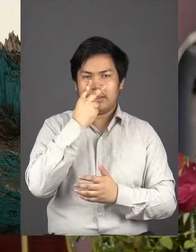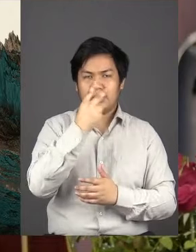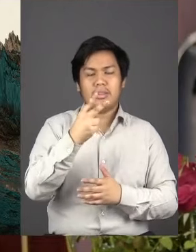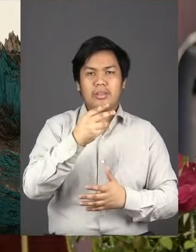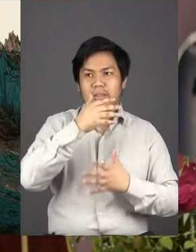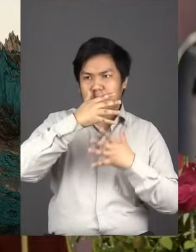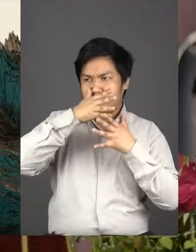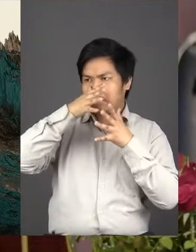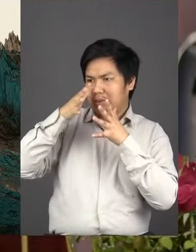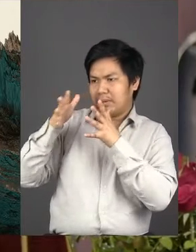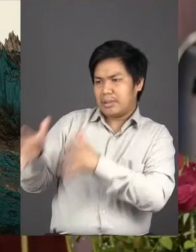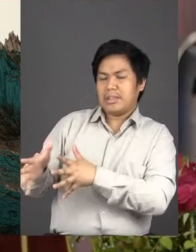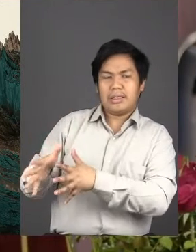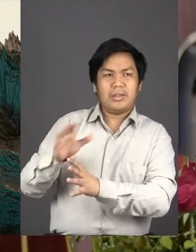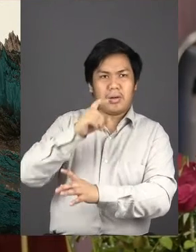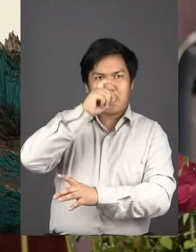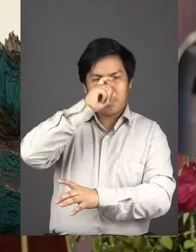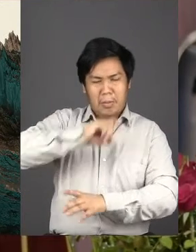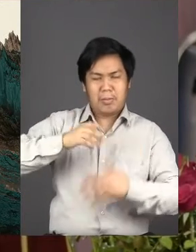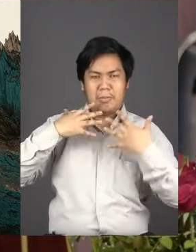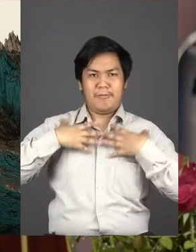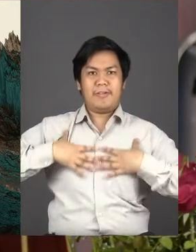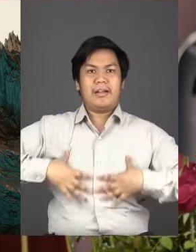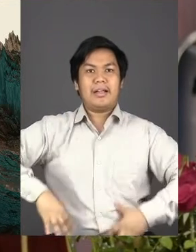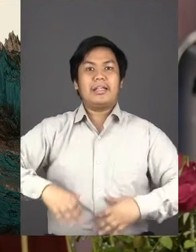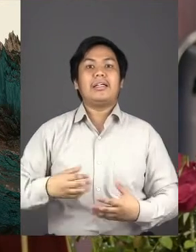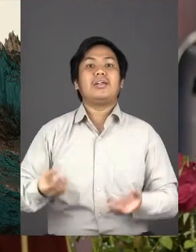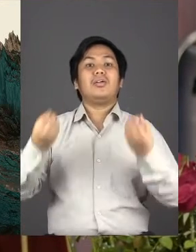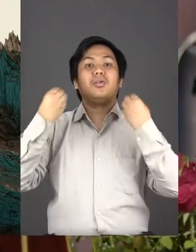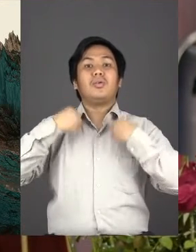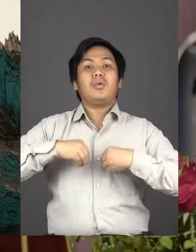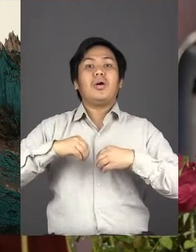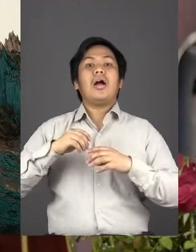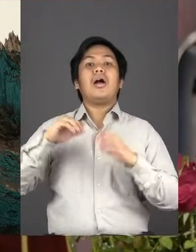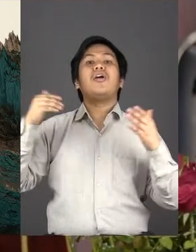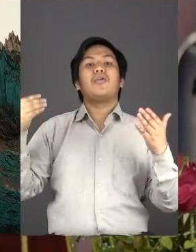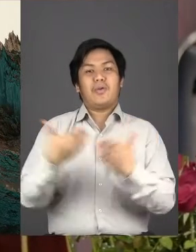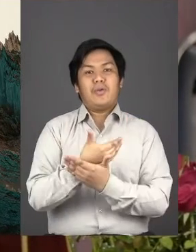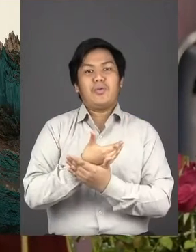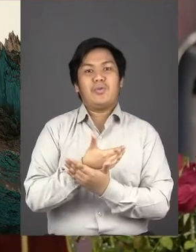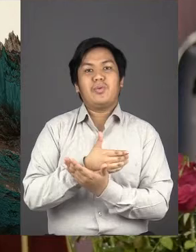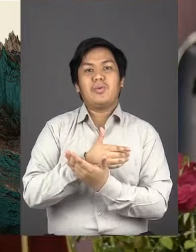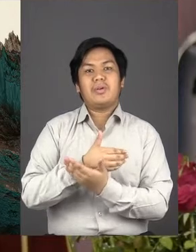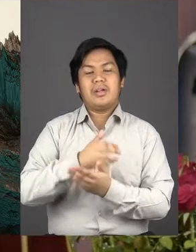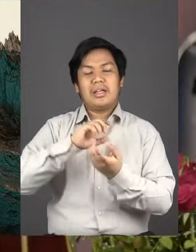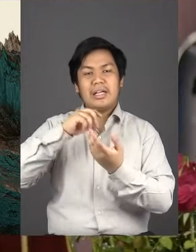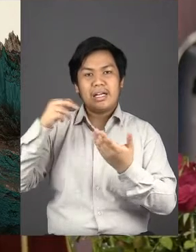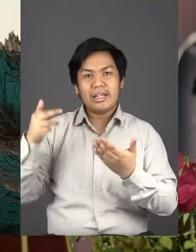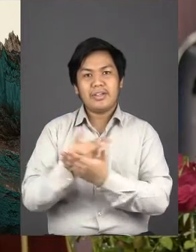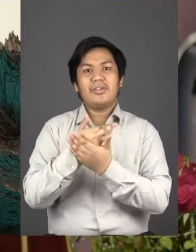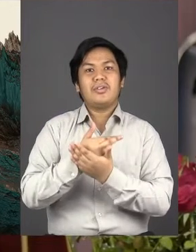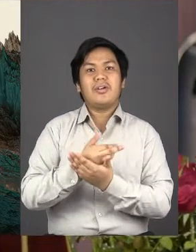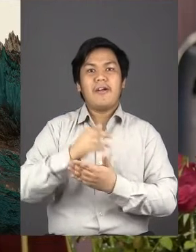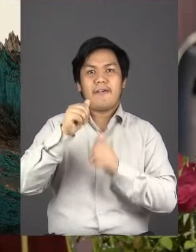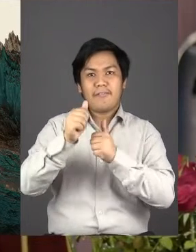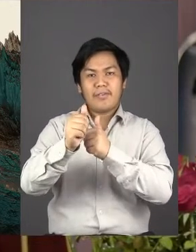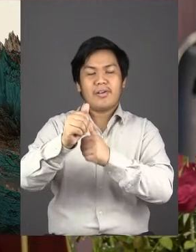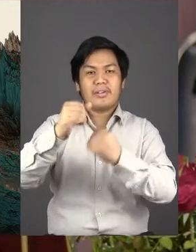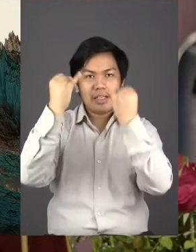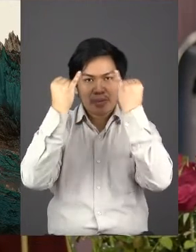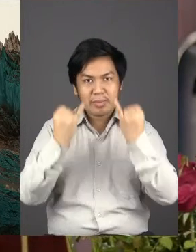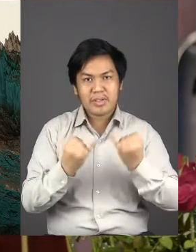off the old self with its practices, and have put on the new self, which is being renewed in knowledge after the image of its